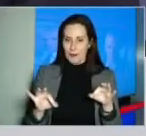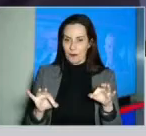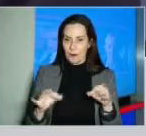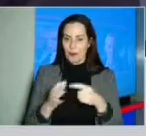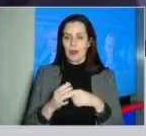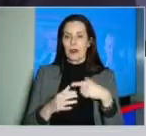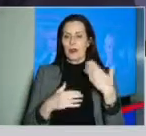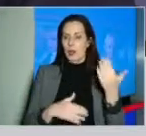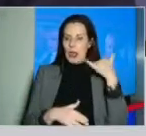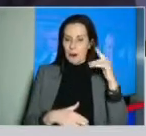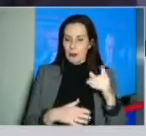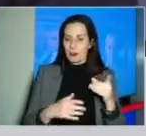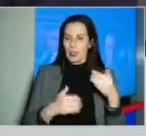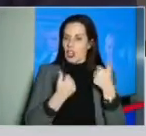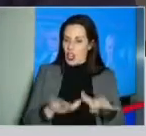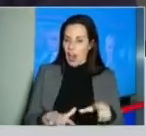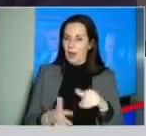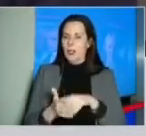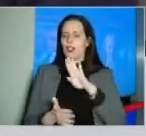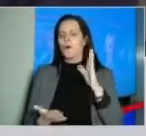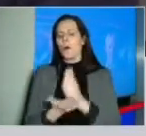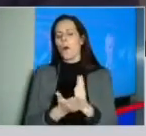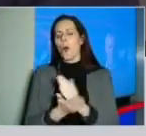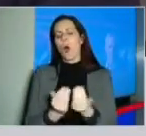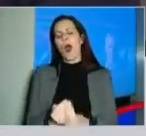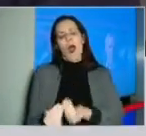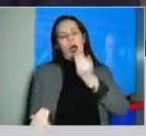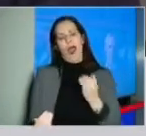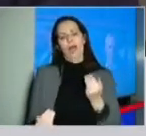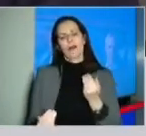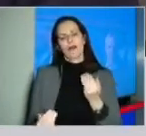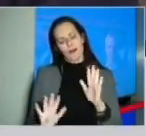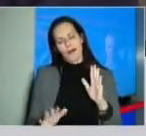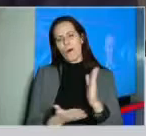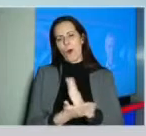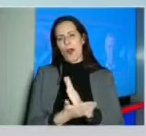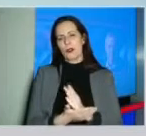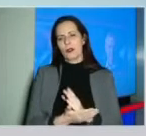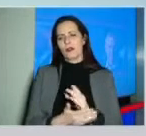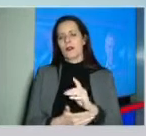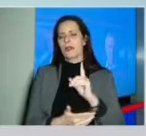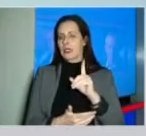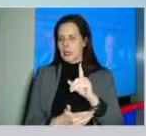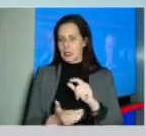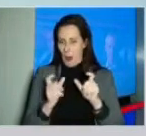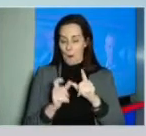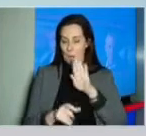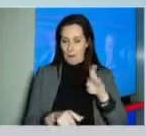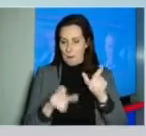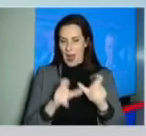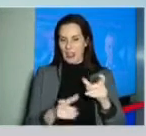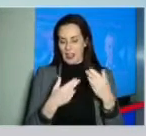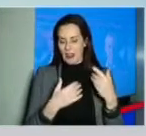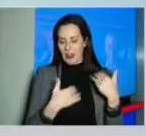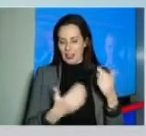הרכבת הממשלה על ציפי לבני שנכשלה בזה, מכיוון שנתניהו שם לה בעצם מקלות בגלגלי הקואליציה שהיא ניסתה להרכיב ומנע את האפשרות